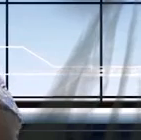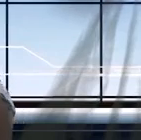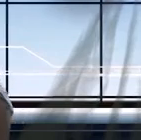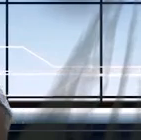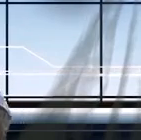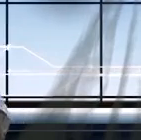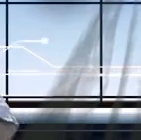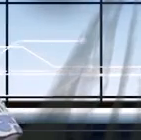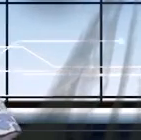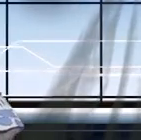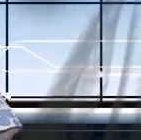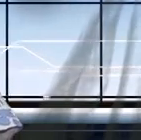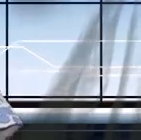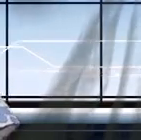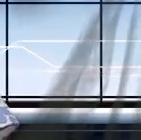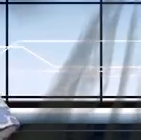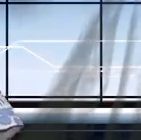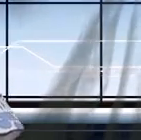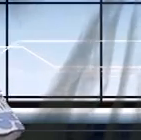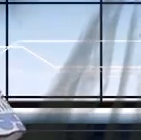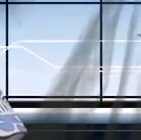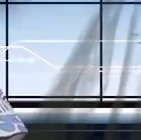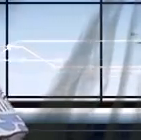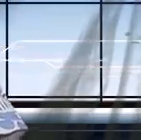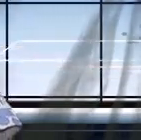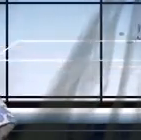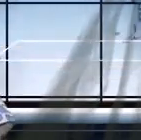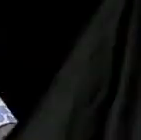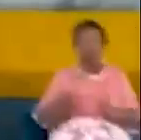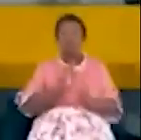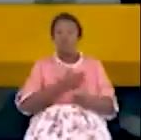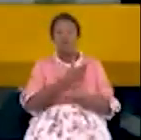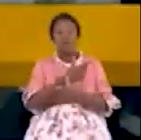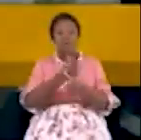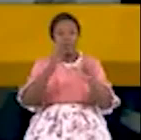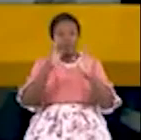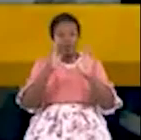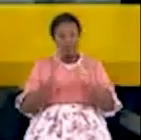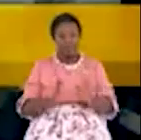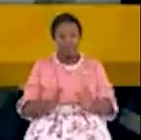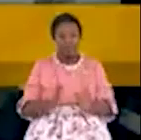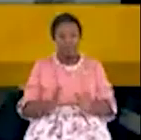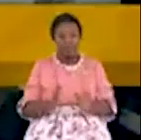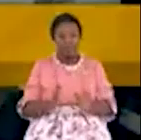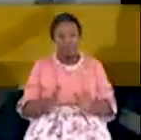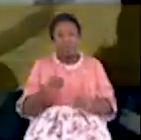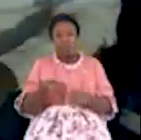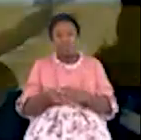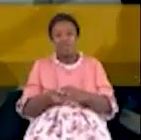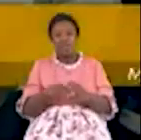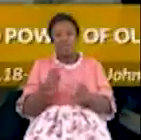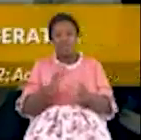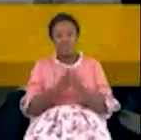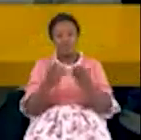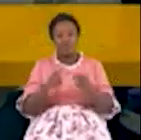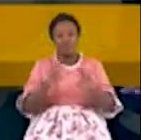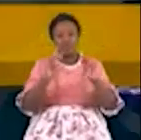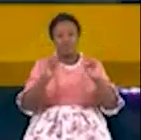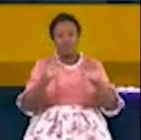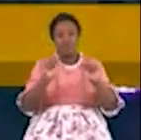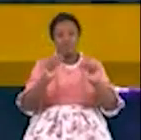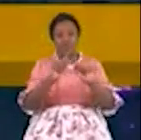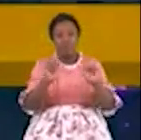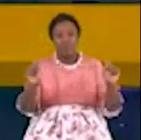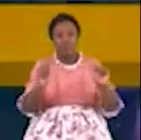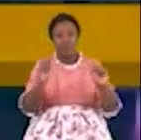n'ọnụ onye ọzatụrụ, Pastor W.F. Kumuyi. Lee na akwụkwọ Matiu isiri 28, amaokwu